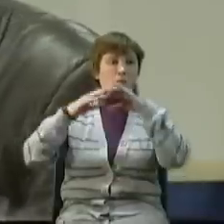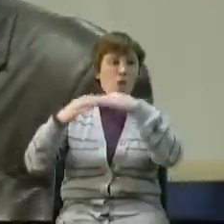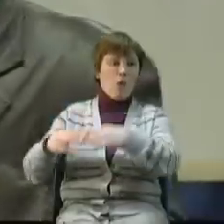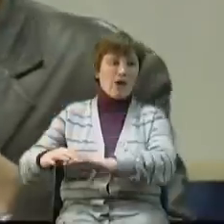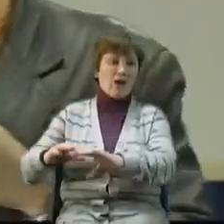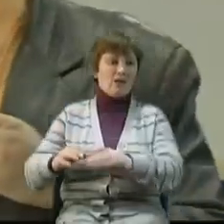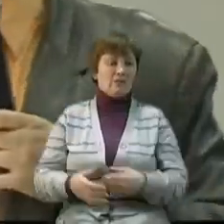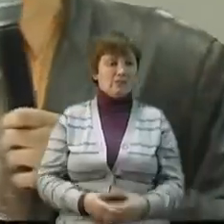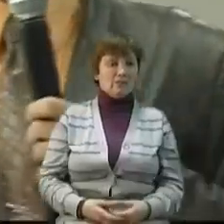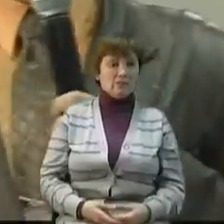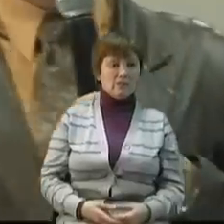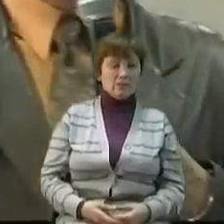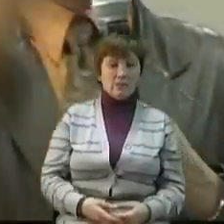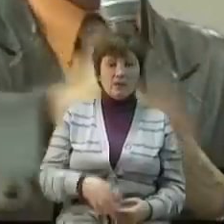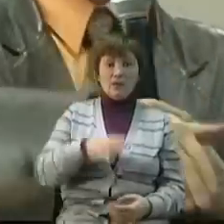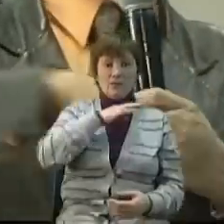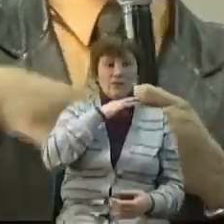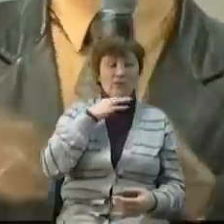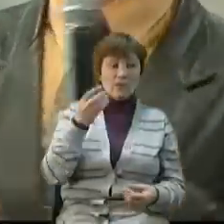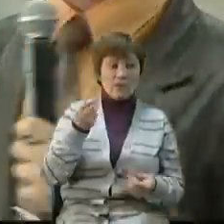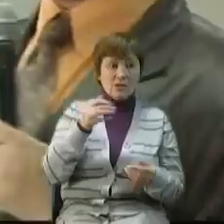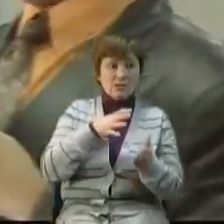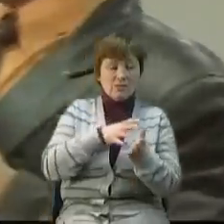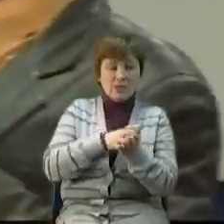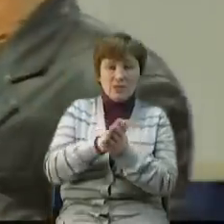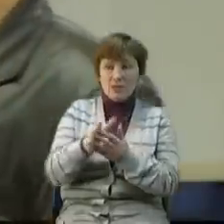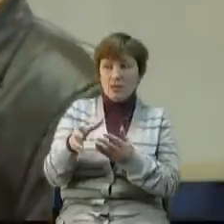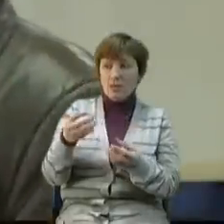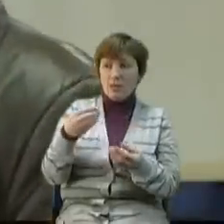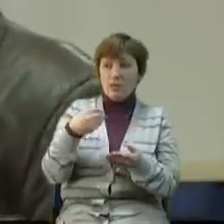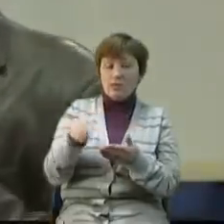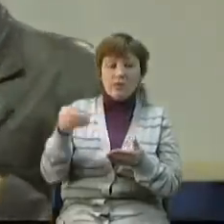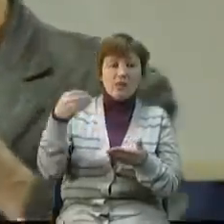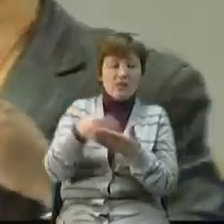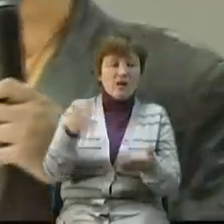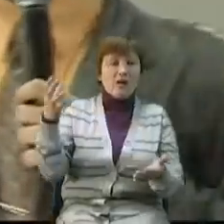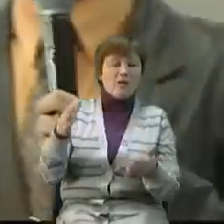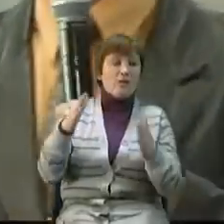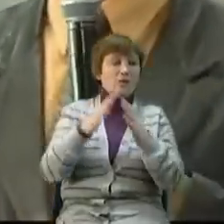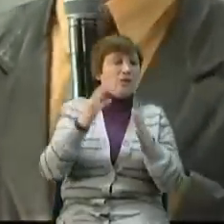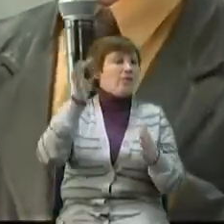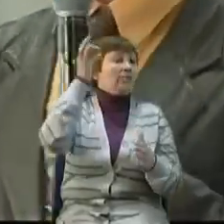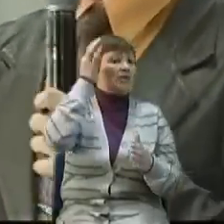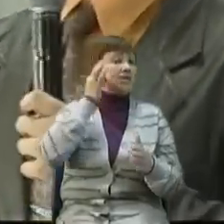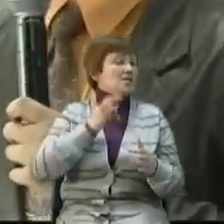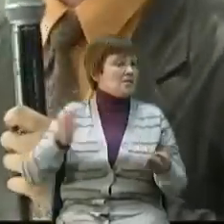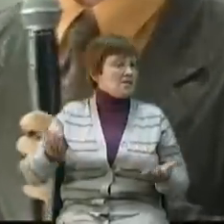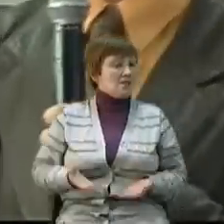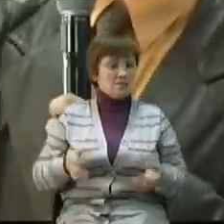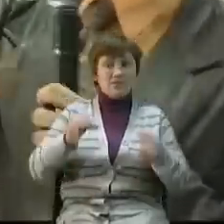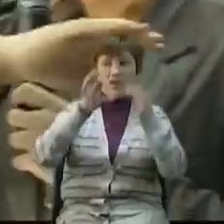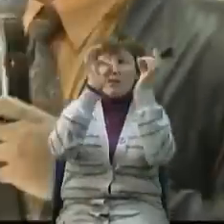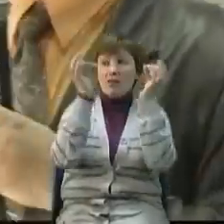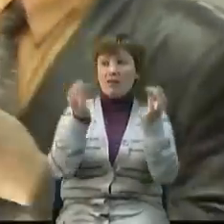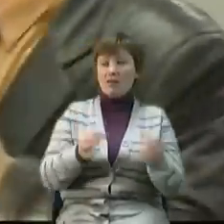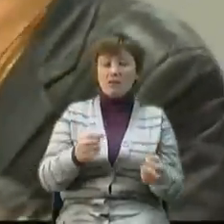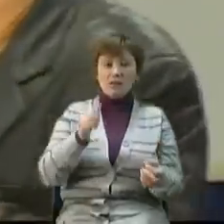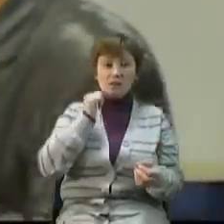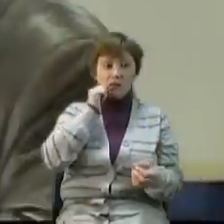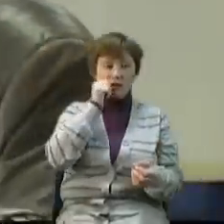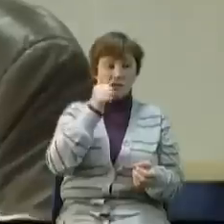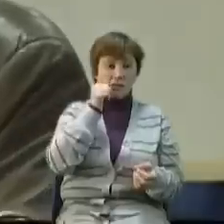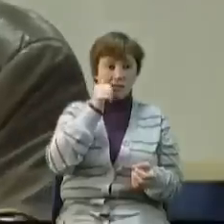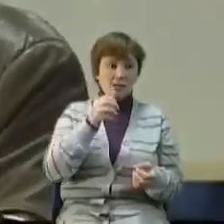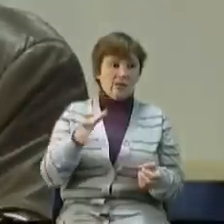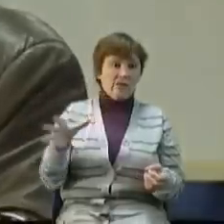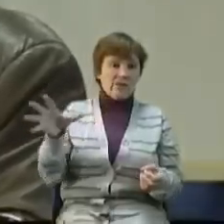Много, наверное, потратил, купил дорогой дом, наслаждаться, жить прекрасно, и на завтра со всей семьей